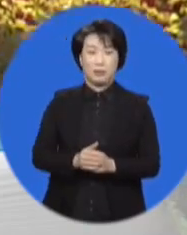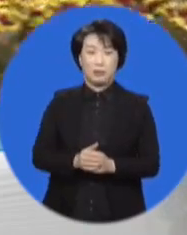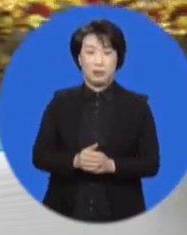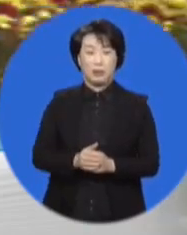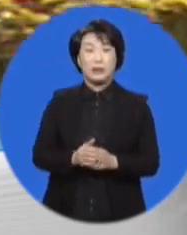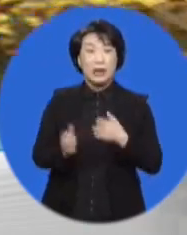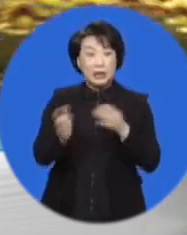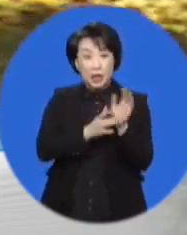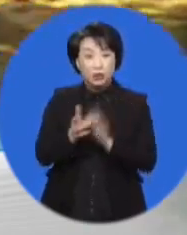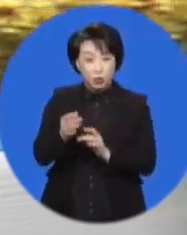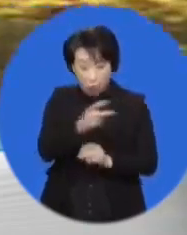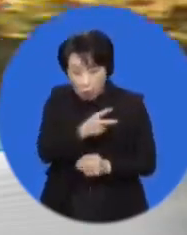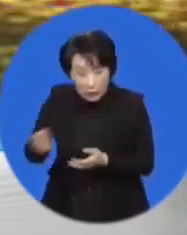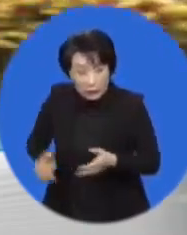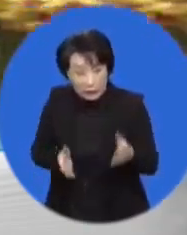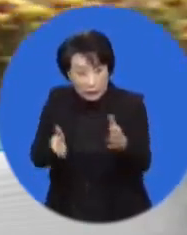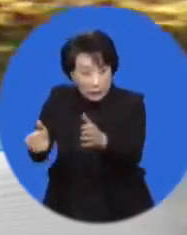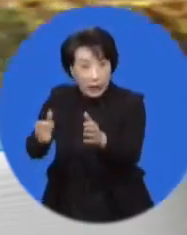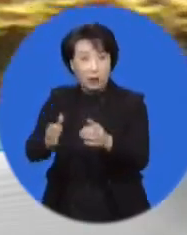내가 길이야!